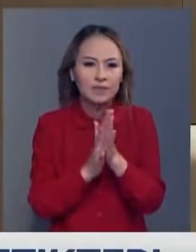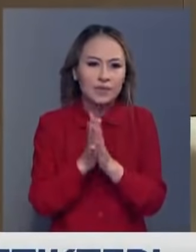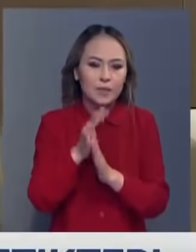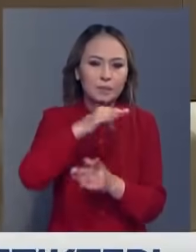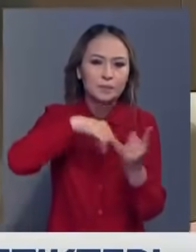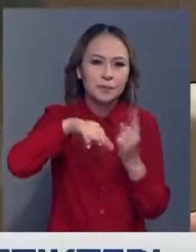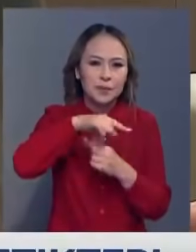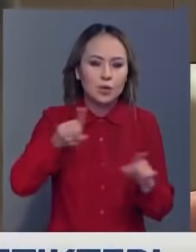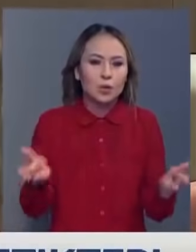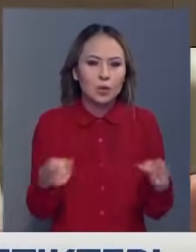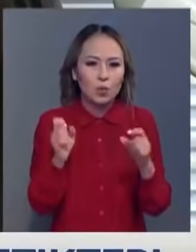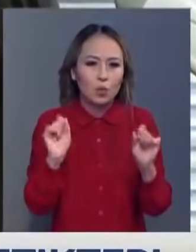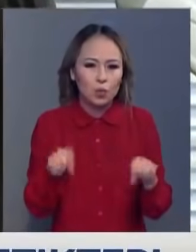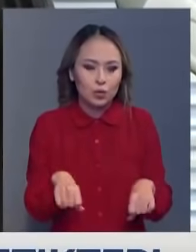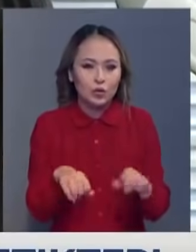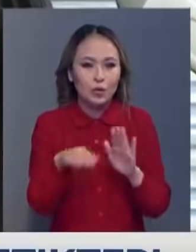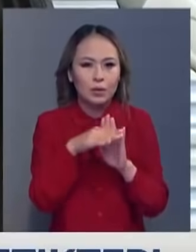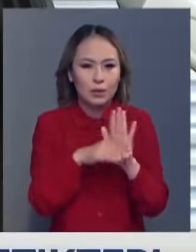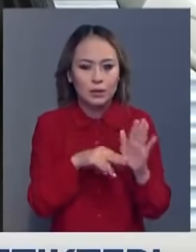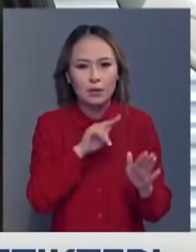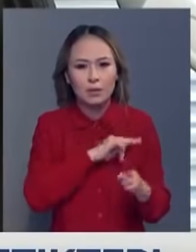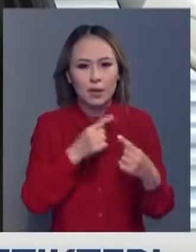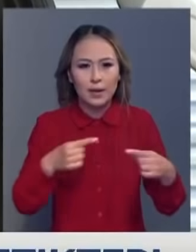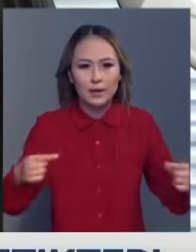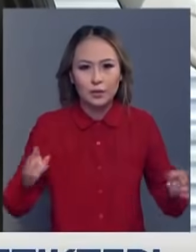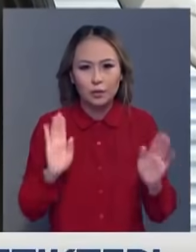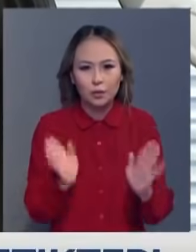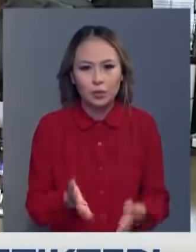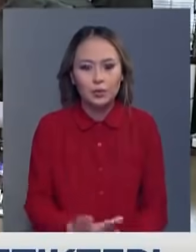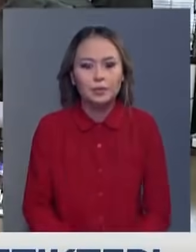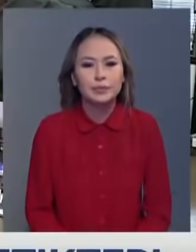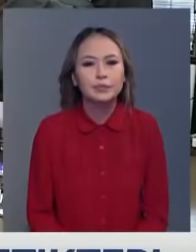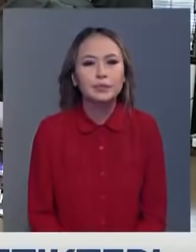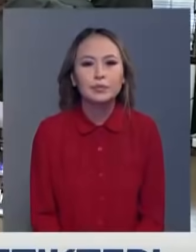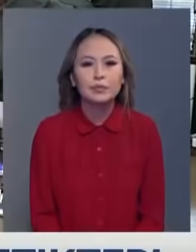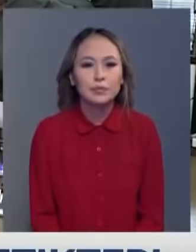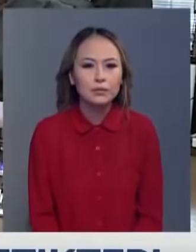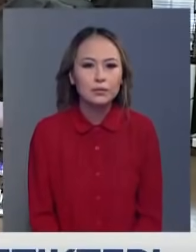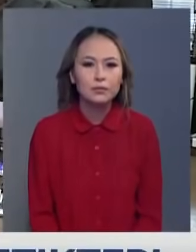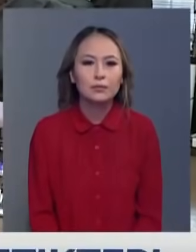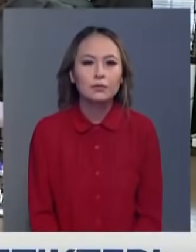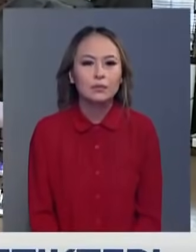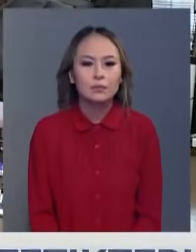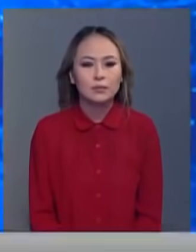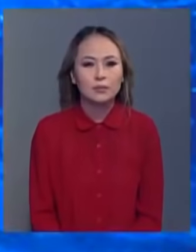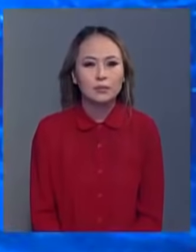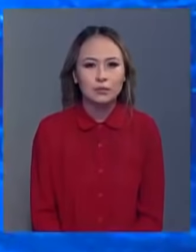бизнес ахуалды жақсартуға бағытталған қосымша шаралар қабылданады. Нұршапағат Несіпбаев, Хабар 24.